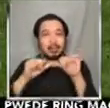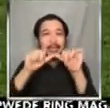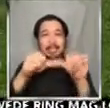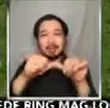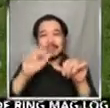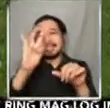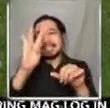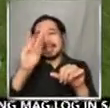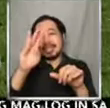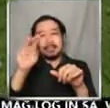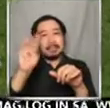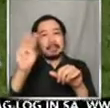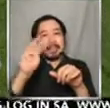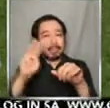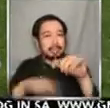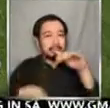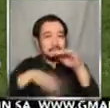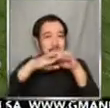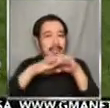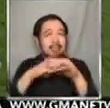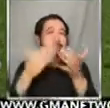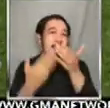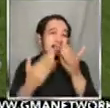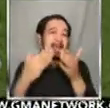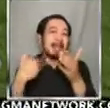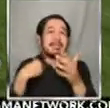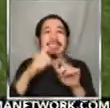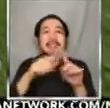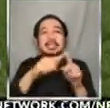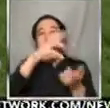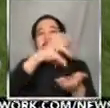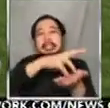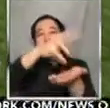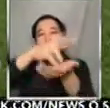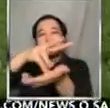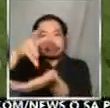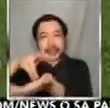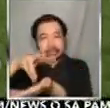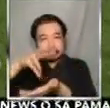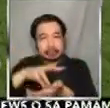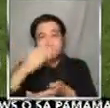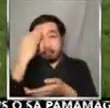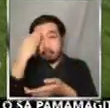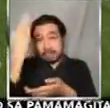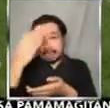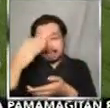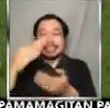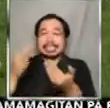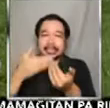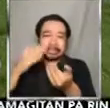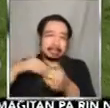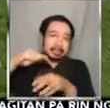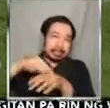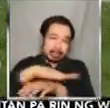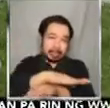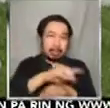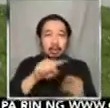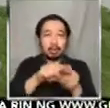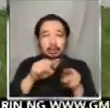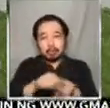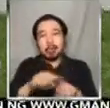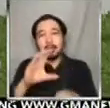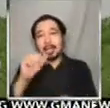pagbibigay ng irigasyon sa mga bayan ng San Rafael, Baliwag, Pulilan at Kalumpit sa Bulacan at sa mga bayan ng Candaba, San